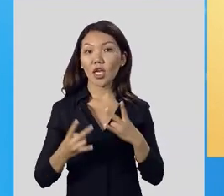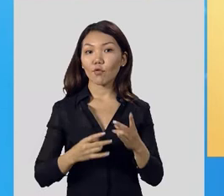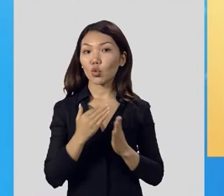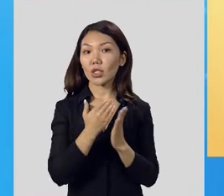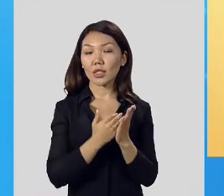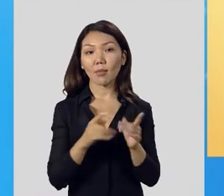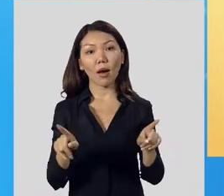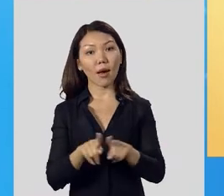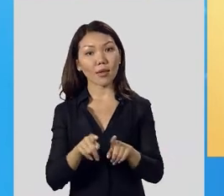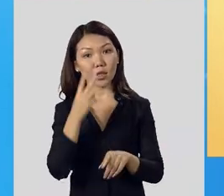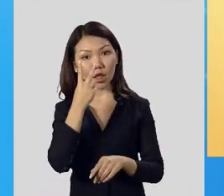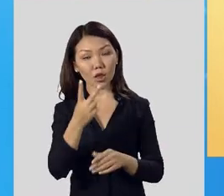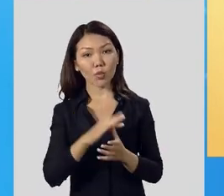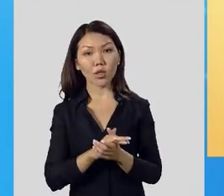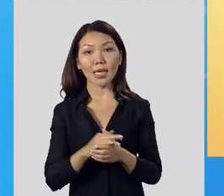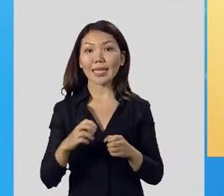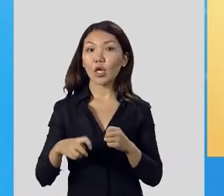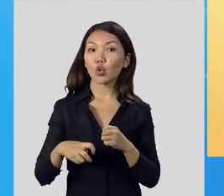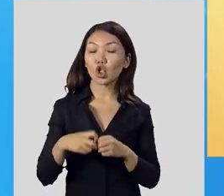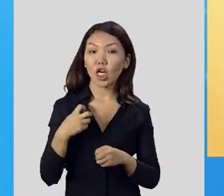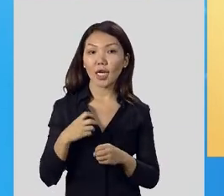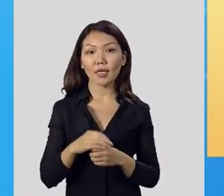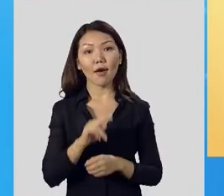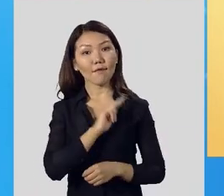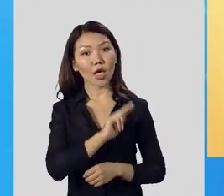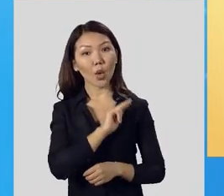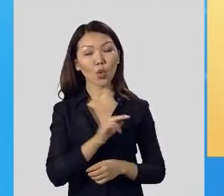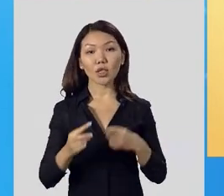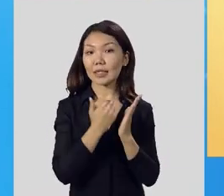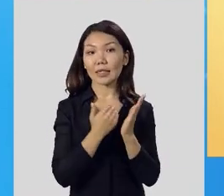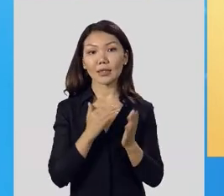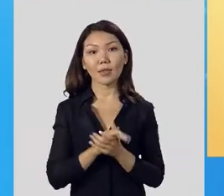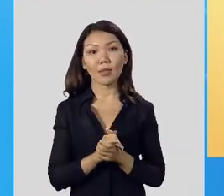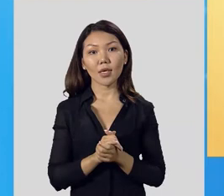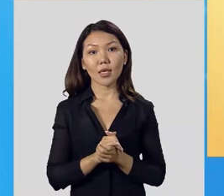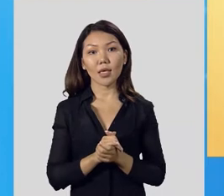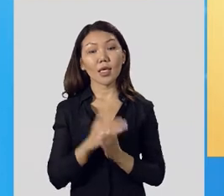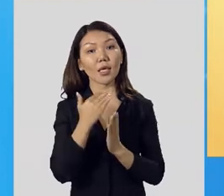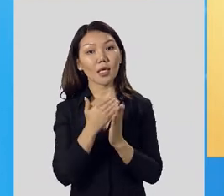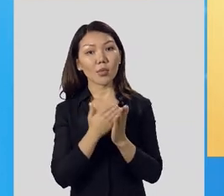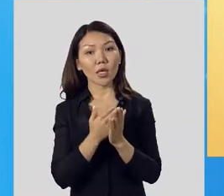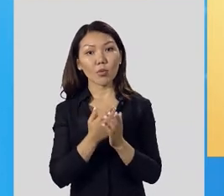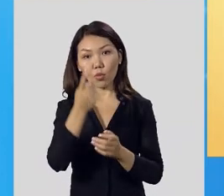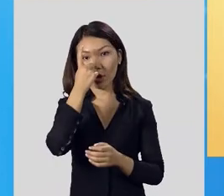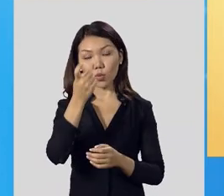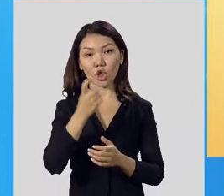систему, а также рассмотрим нарушения в работе нервной системы по их предупреждению.